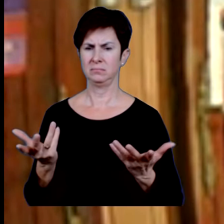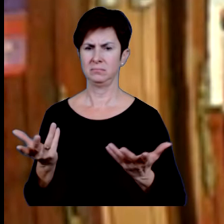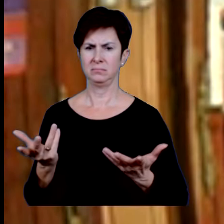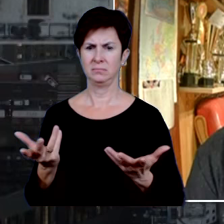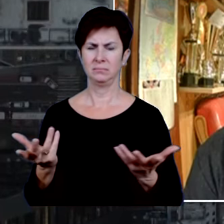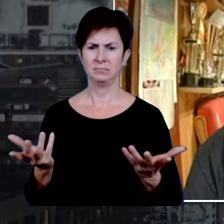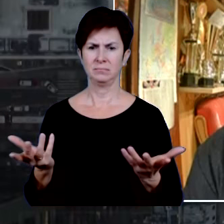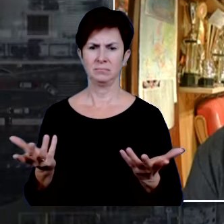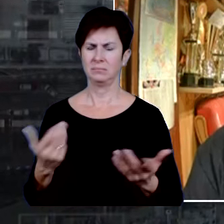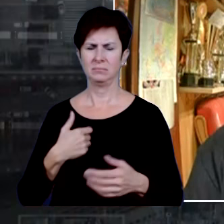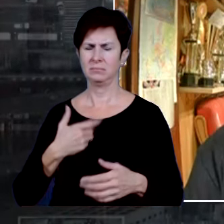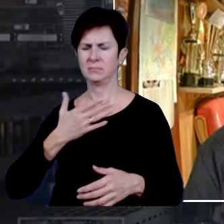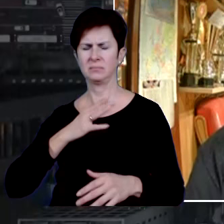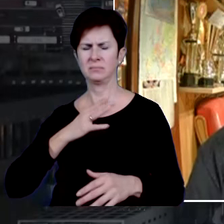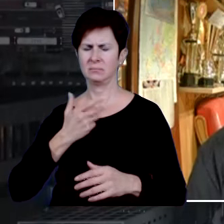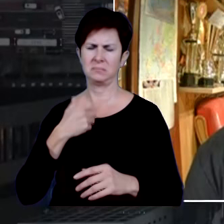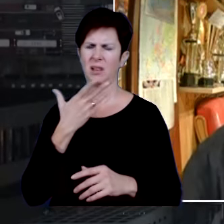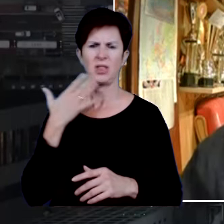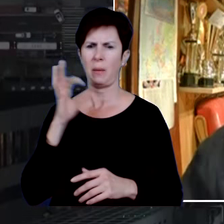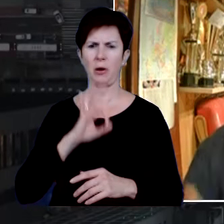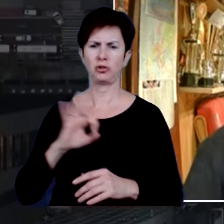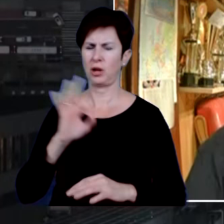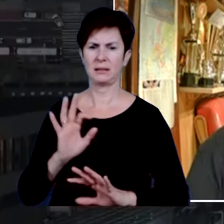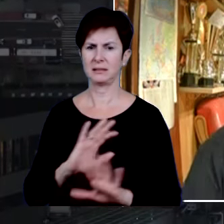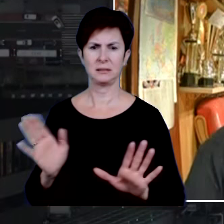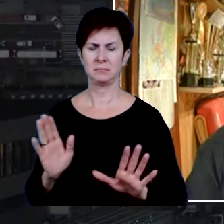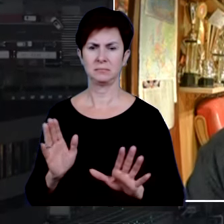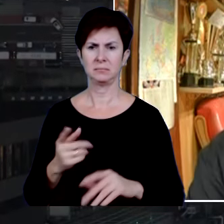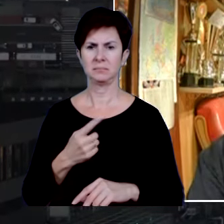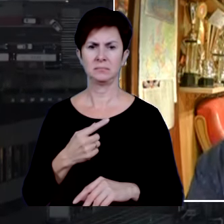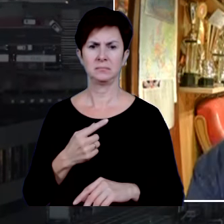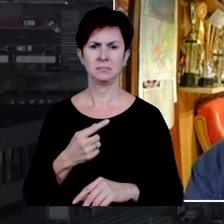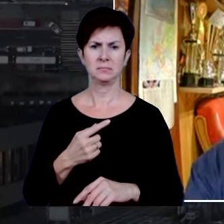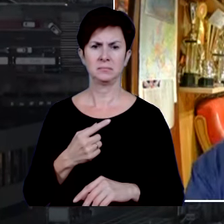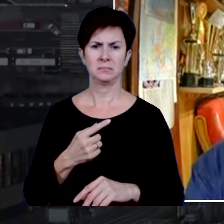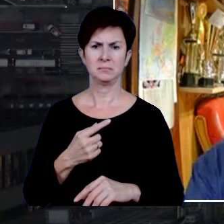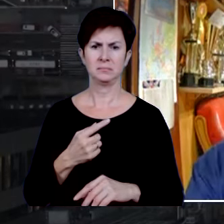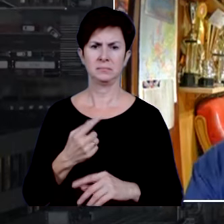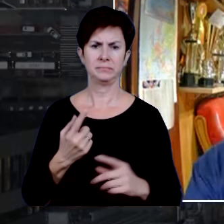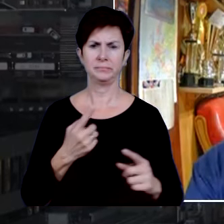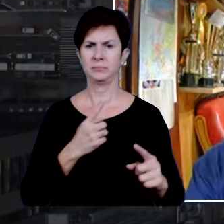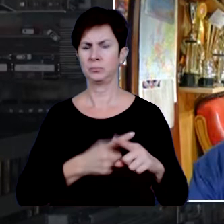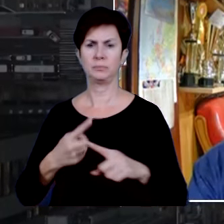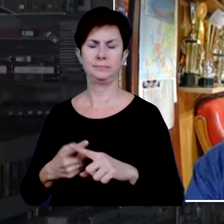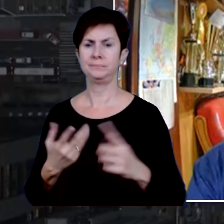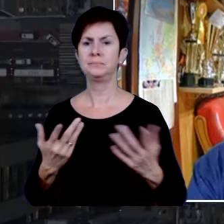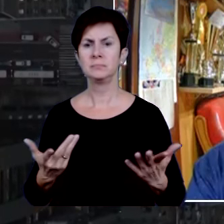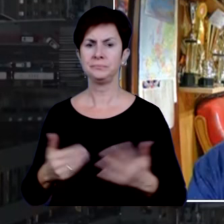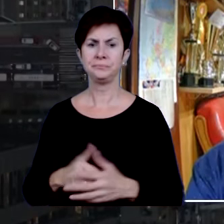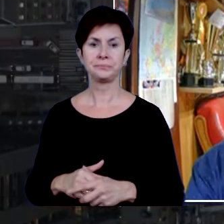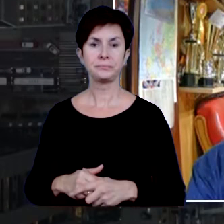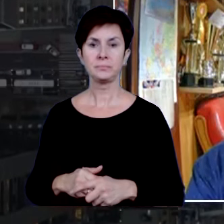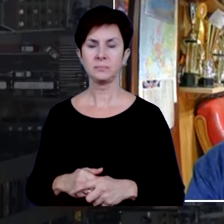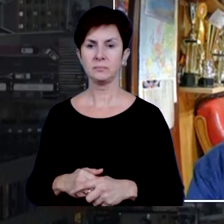Dobra. Ma szans, żeby Konfederacja. Żeby nasi... Podsumowanie z punktu widzenia Konfederacji, a może jest coś,